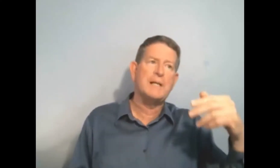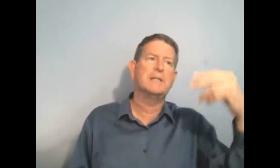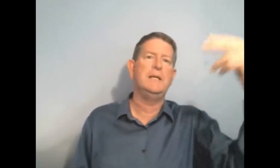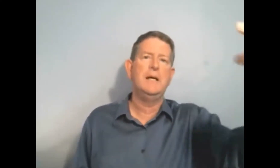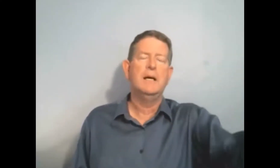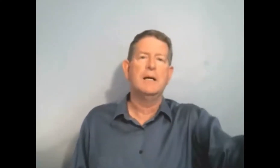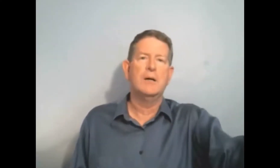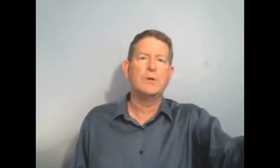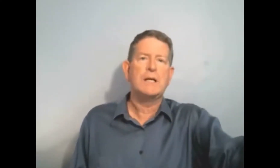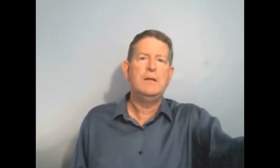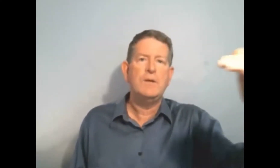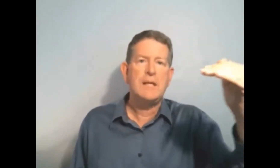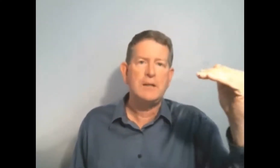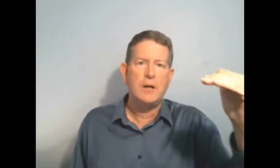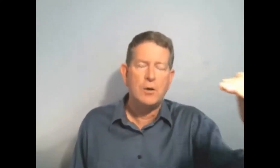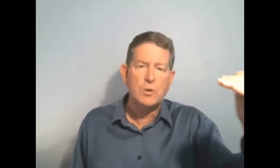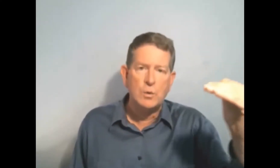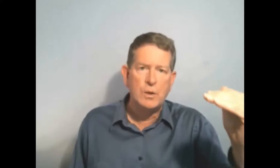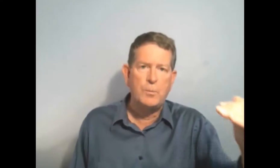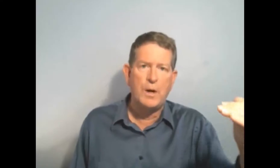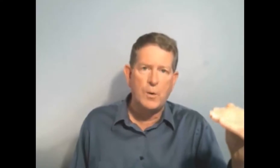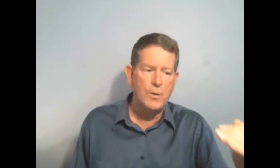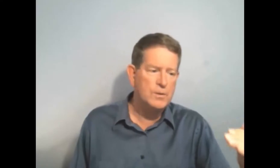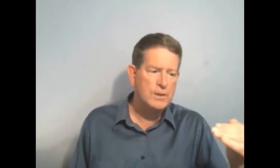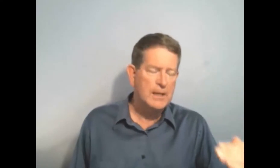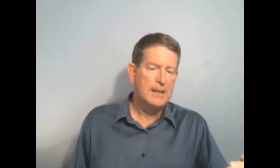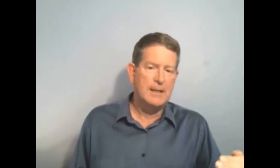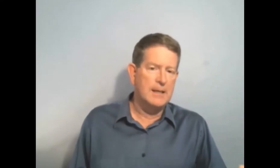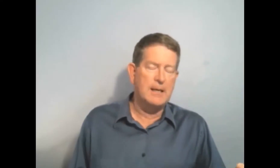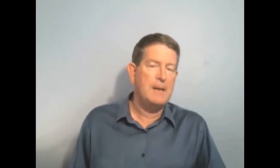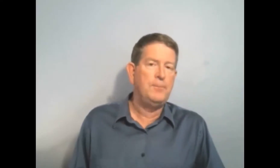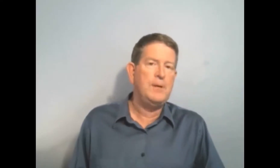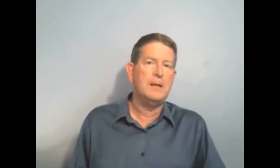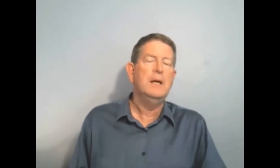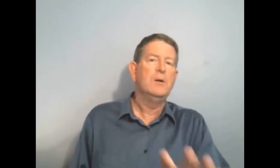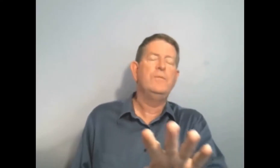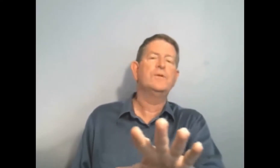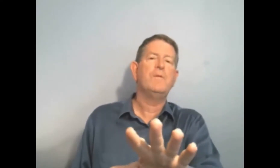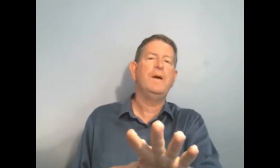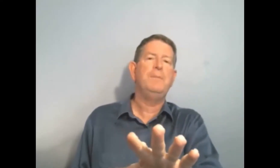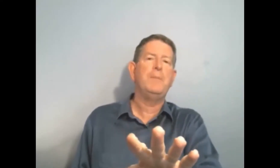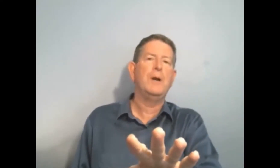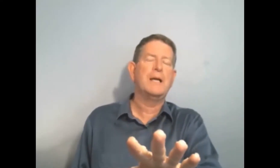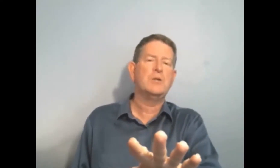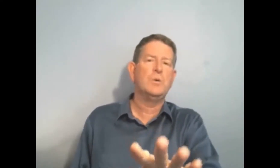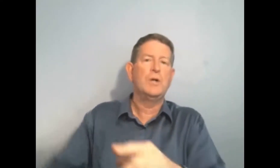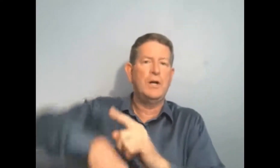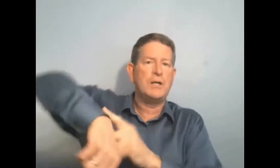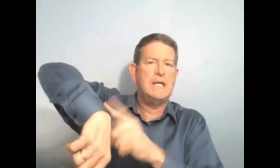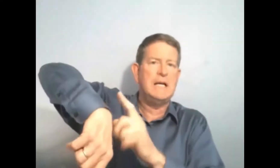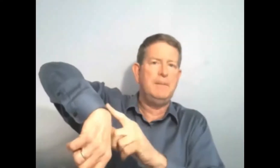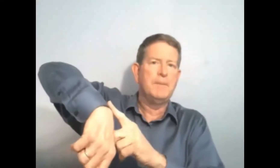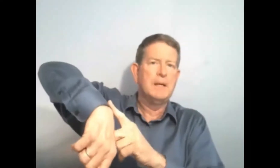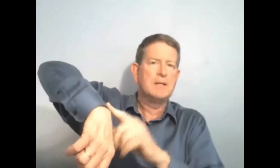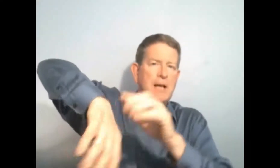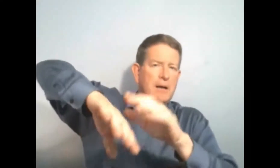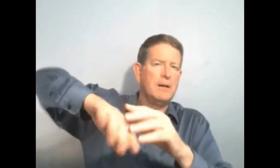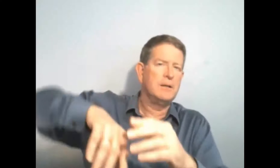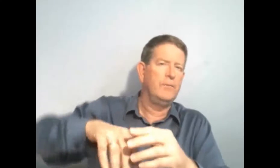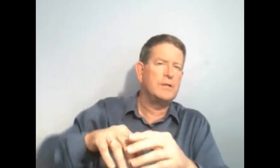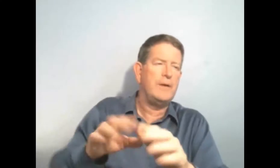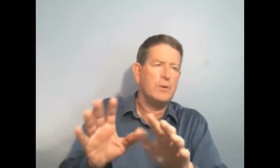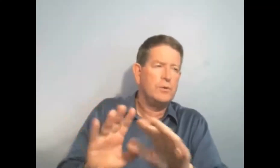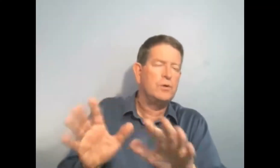vous de passer aux activités de la leçon 2.11. Et puis, ne vous en faites pas pour la question de l'heure qu'il est.